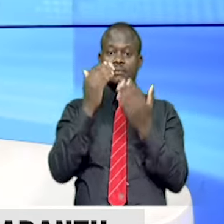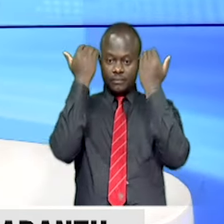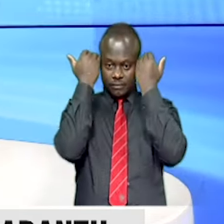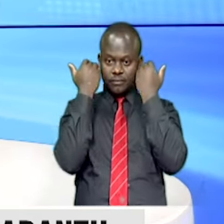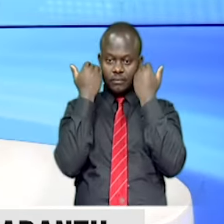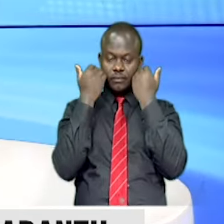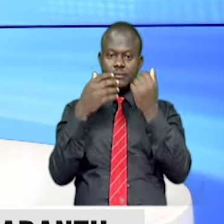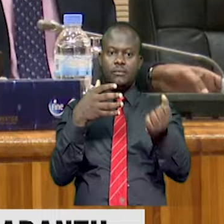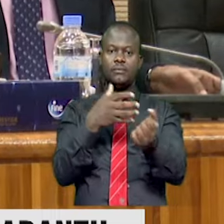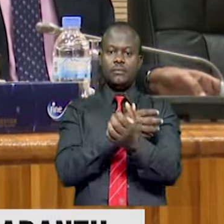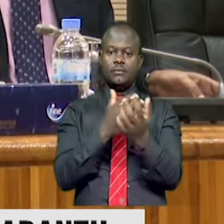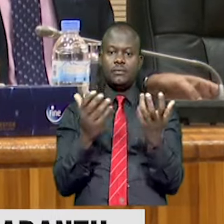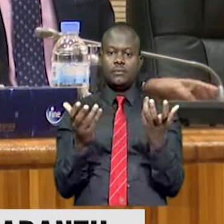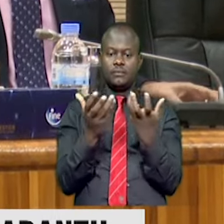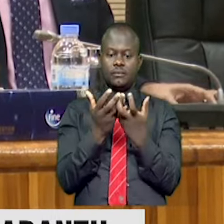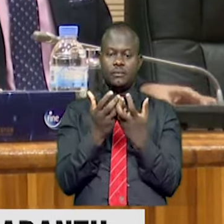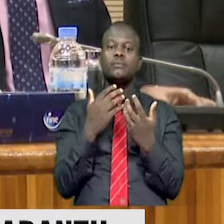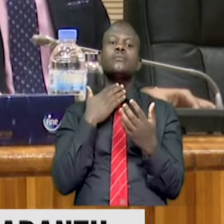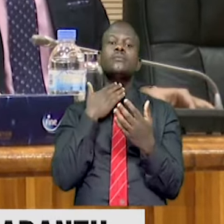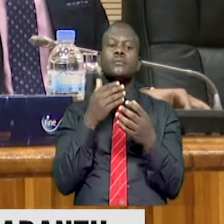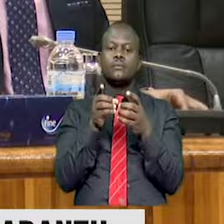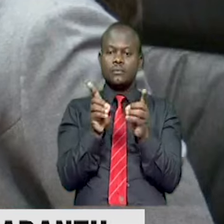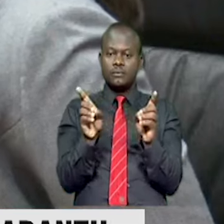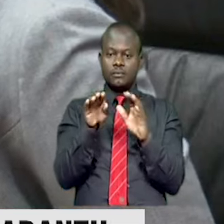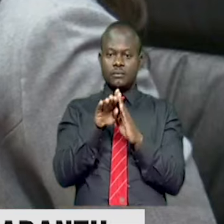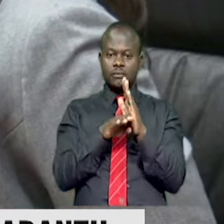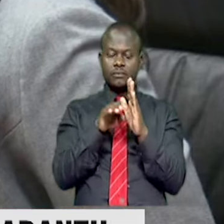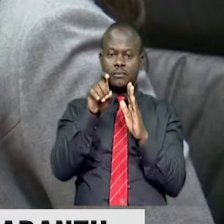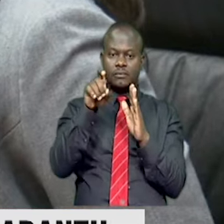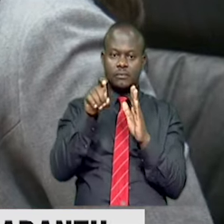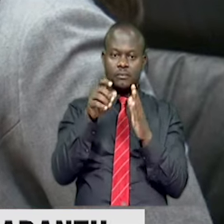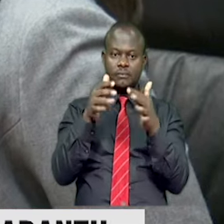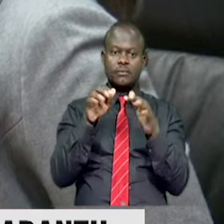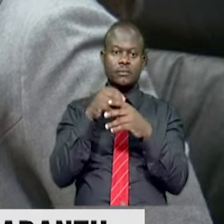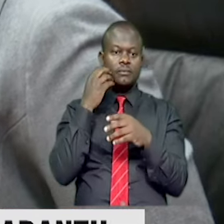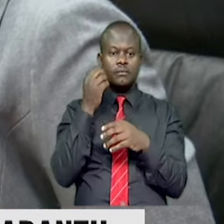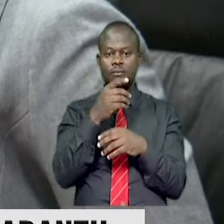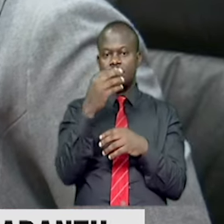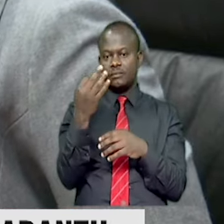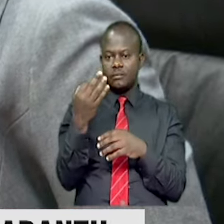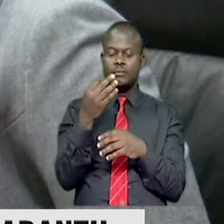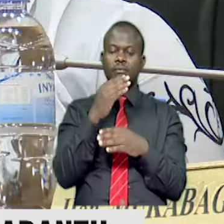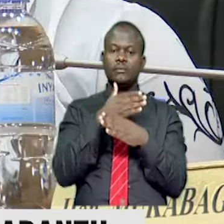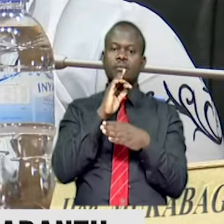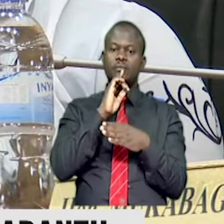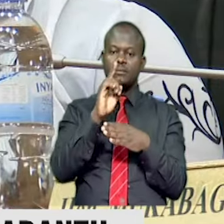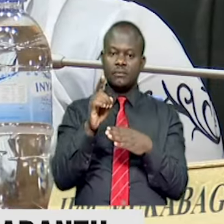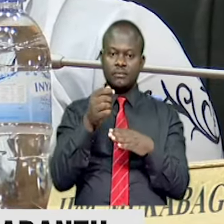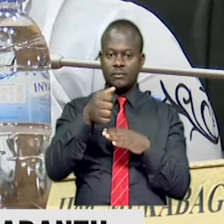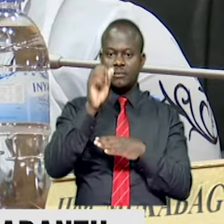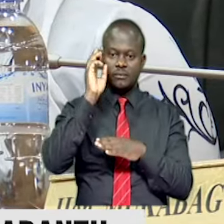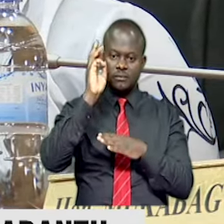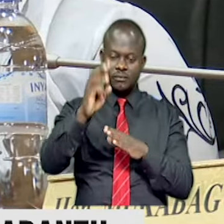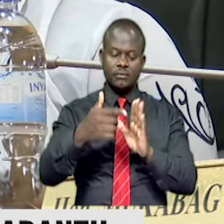ububasha bwo kunga abashakaga ubutane. Ni gahunda yagombaga yamaraga amezi 3. Iteka rya ministre rero niryo